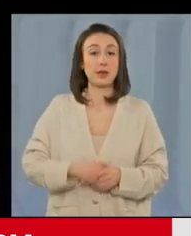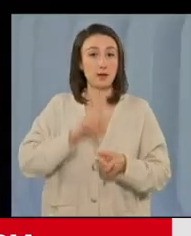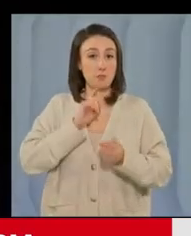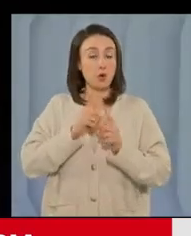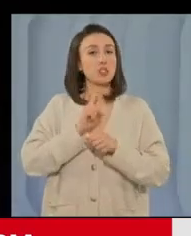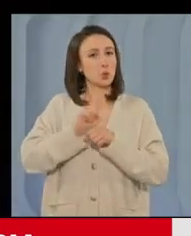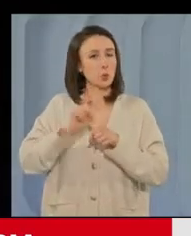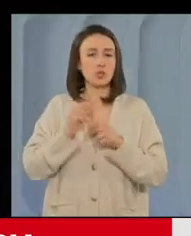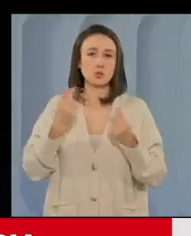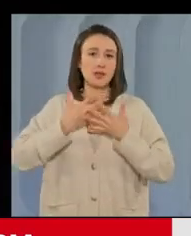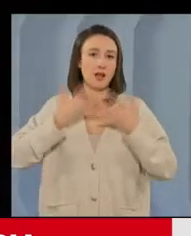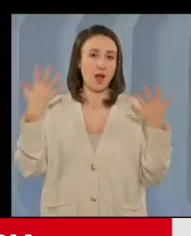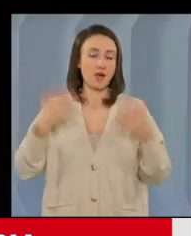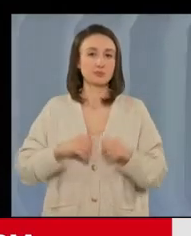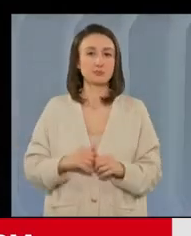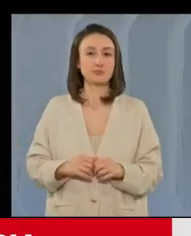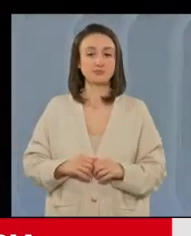Politic, lucrurile sunt destul de clare.